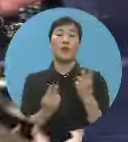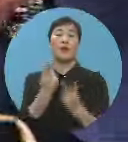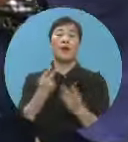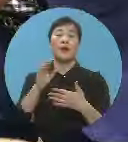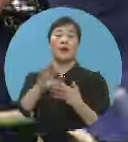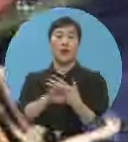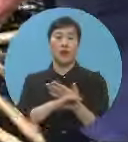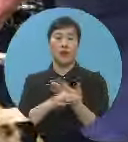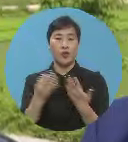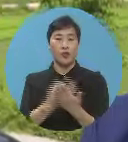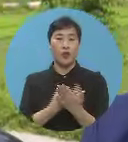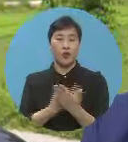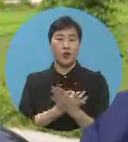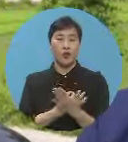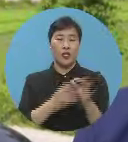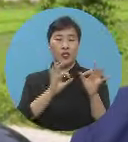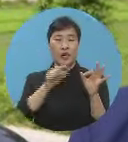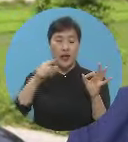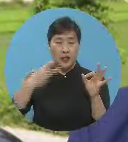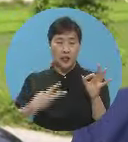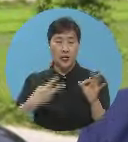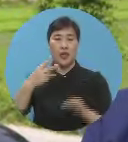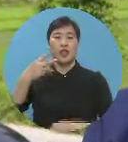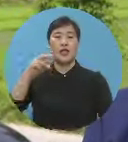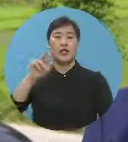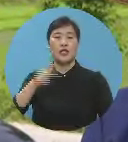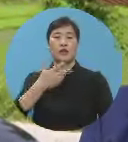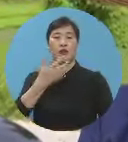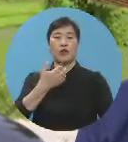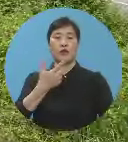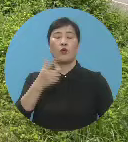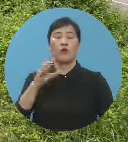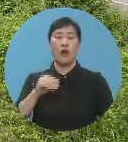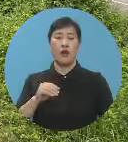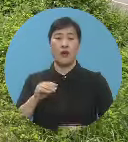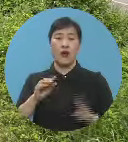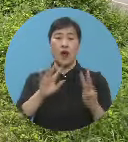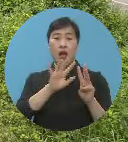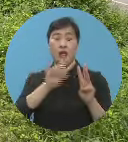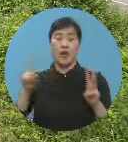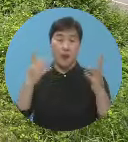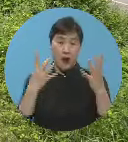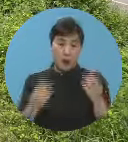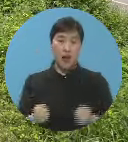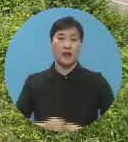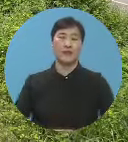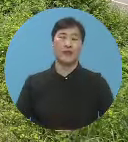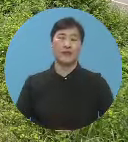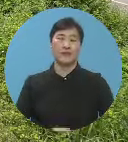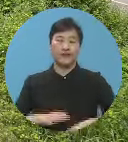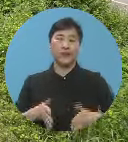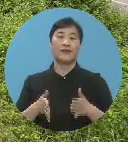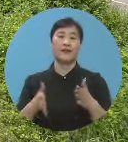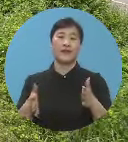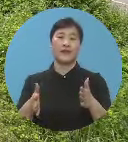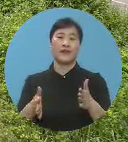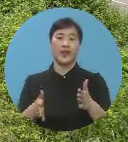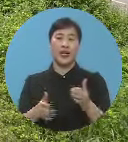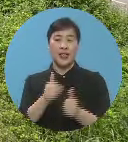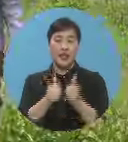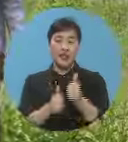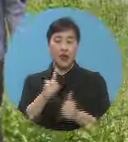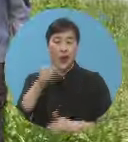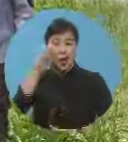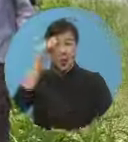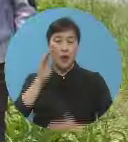당 790 6만 원으로 3배 가까이 많습니다 설레는 분은 시범 재배 를 거쳐 내년까지 300